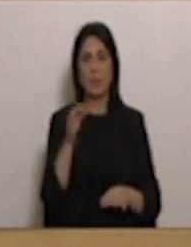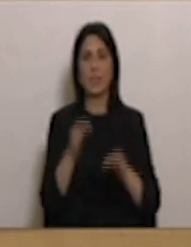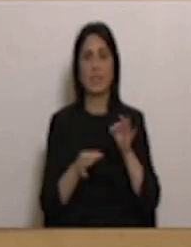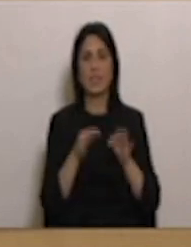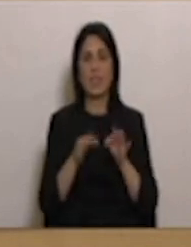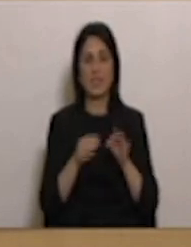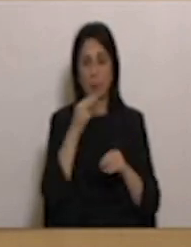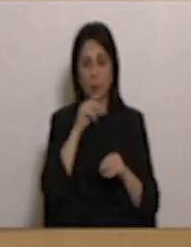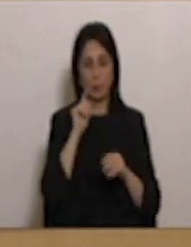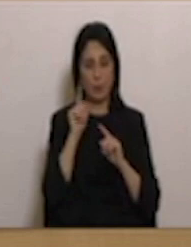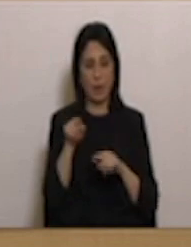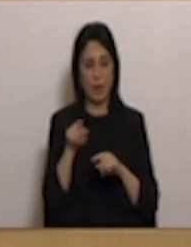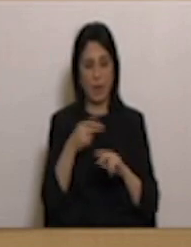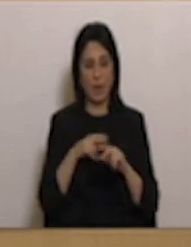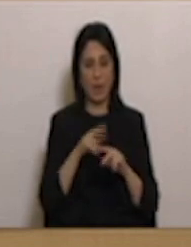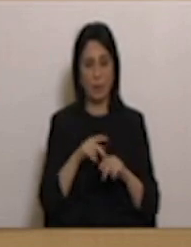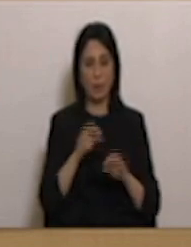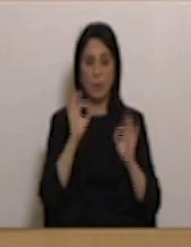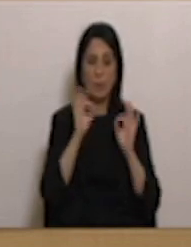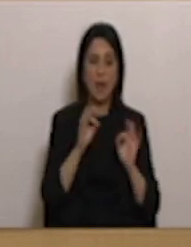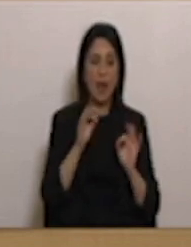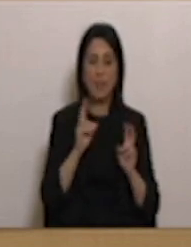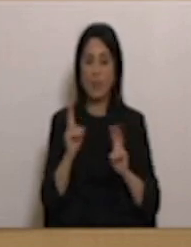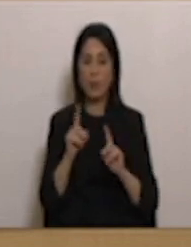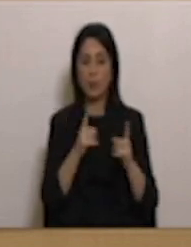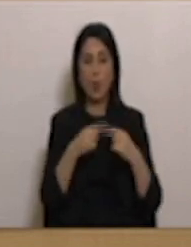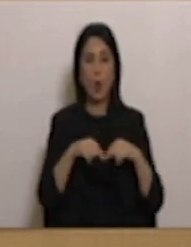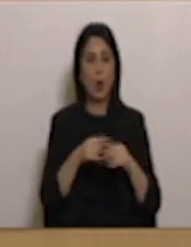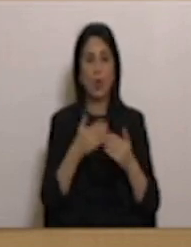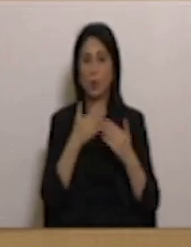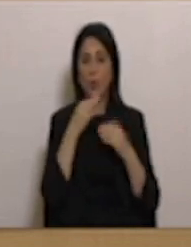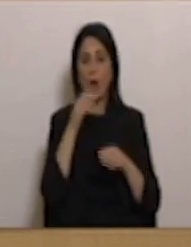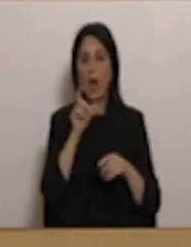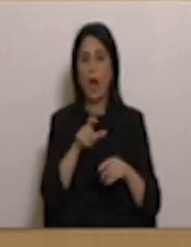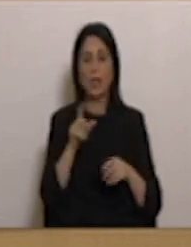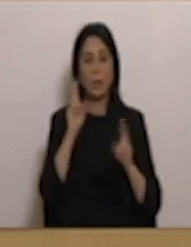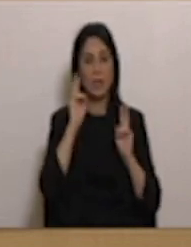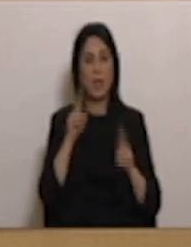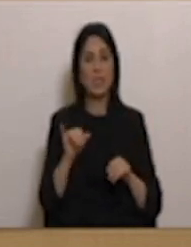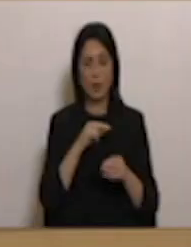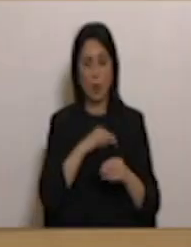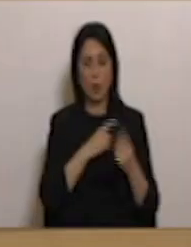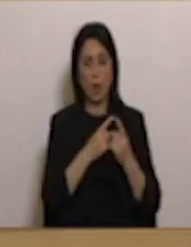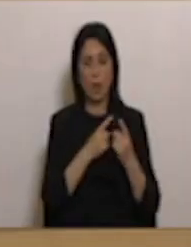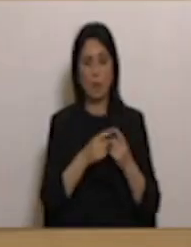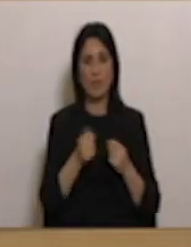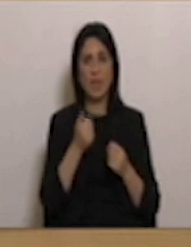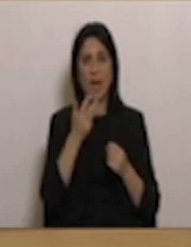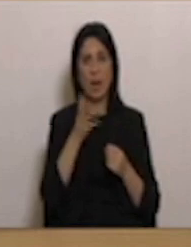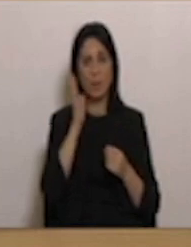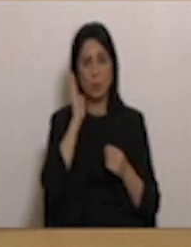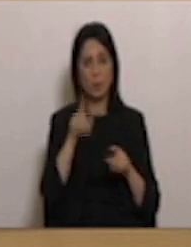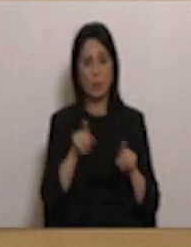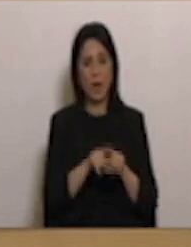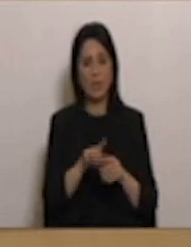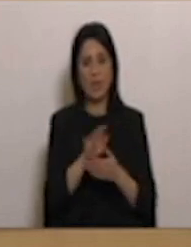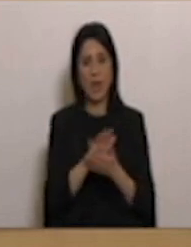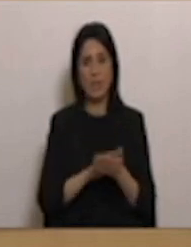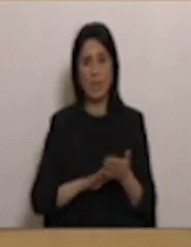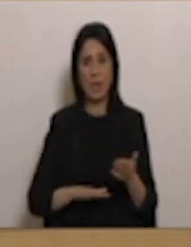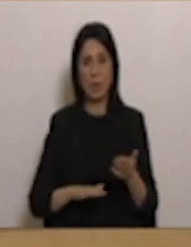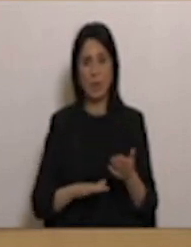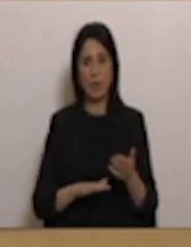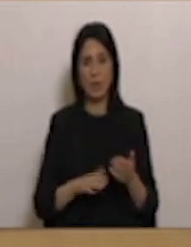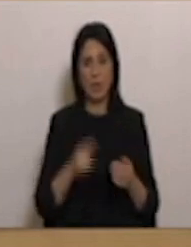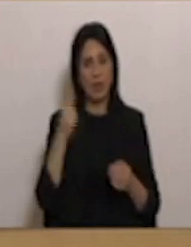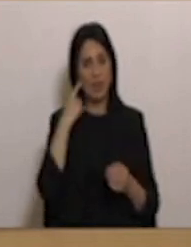სასამართლოს ბრალია, იმიტომ რომ ტყუან მართლის გამჩევი ორგანო არ უკავს და ამ ადამიანებმა არ იციან სად გაარჩიონ. რამდენ ხას ვაპირებთ ასე გაგრძელებას?